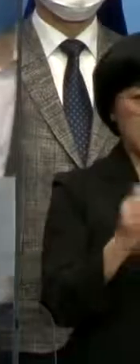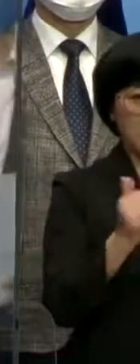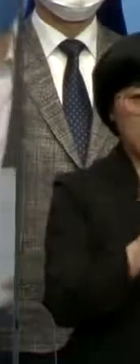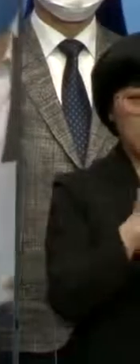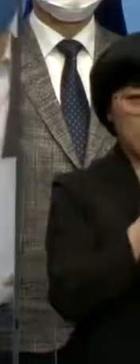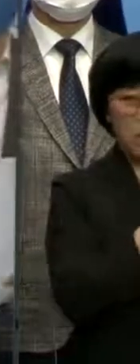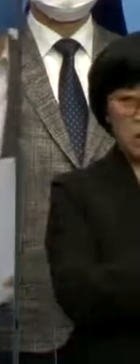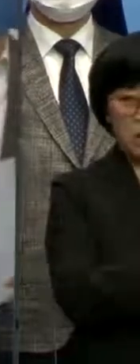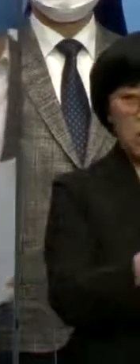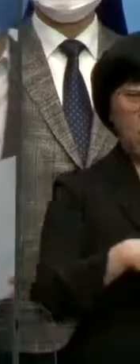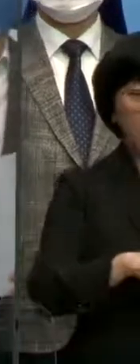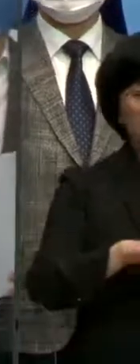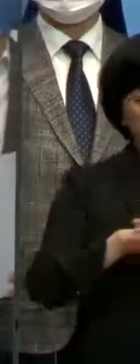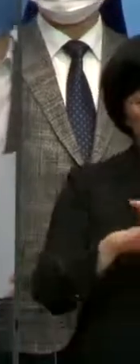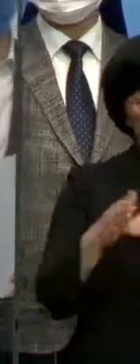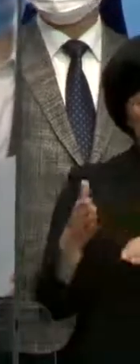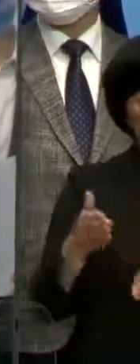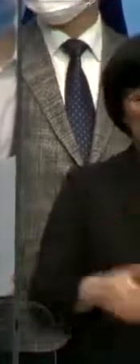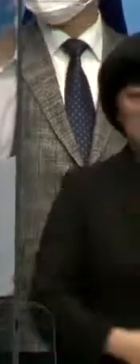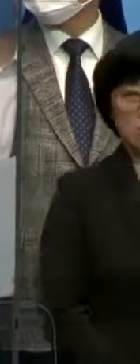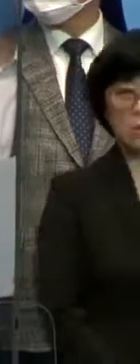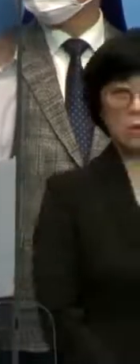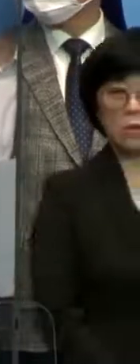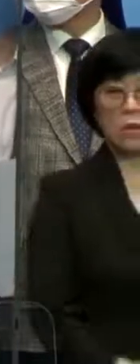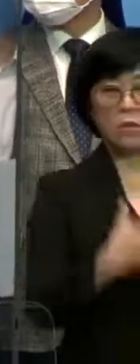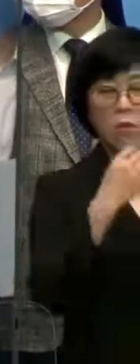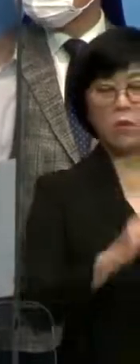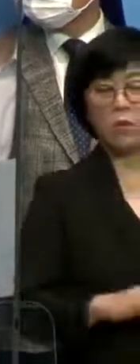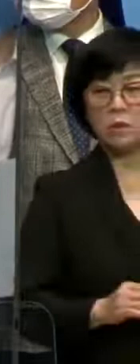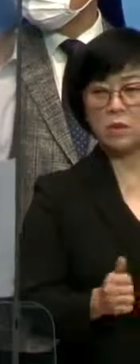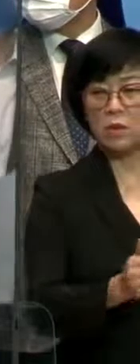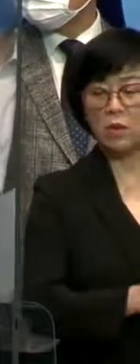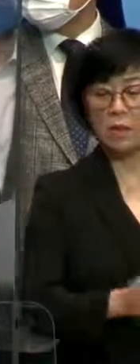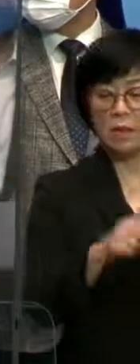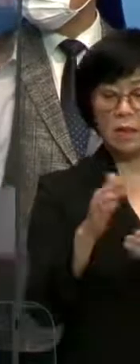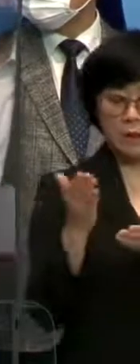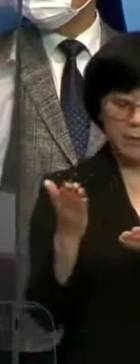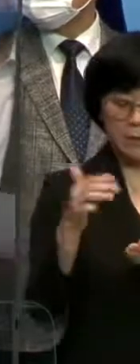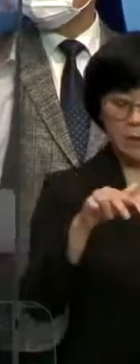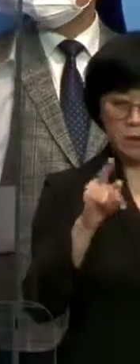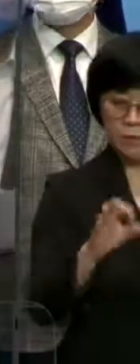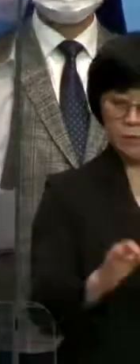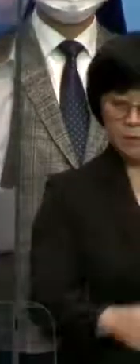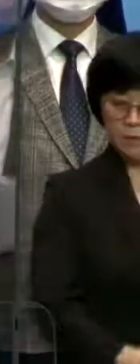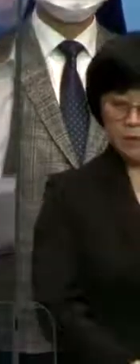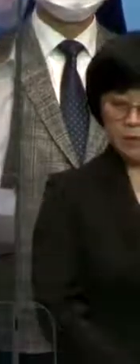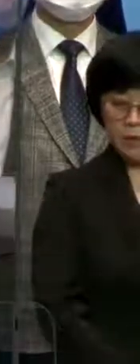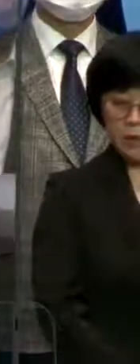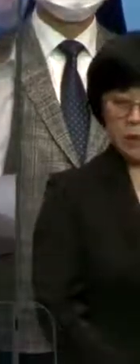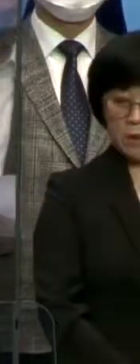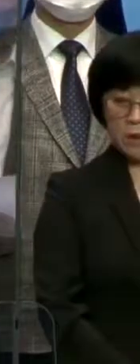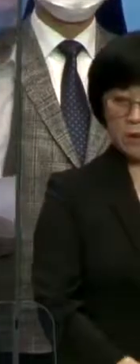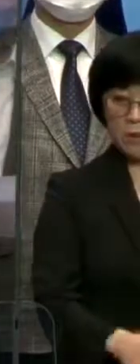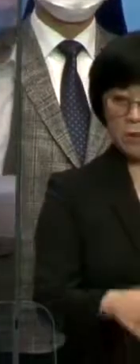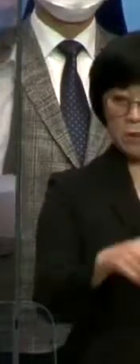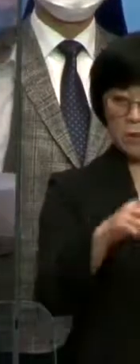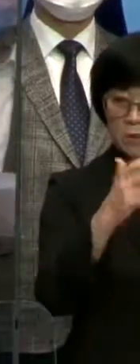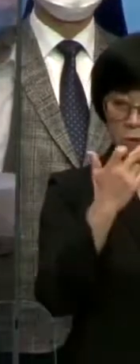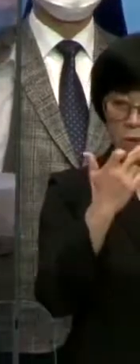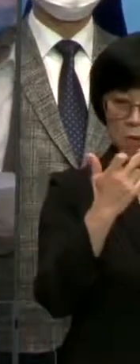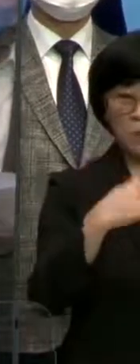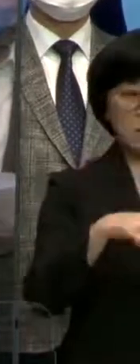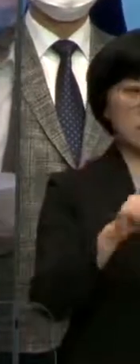소개하겠습니다. 오른쪽부터 우리 보건복지위원회 정춘숙 위원님, 그다음에 서영석